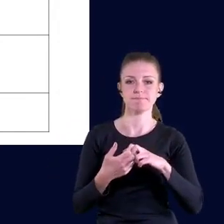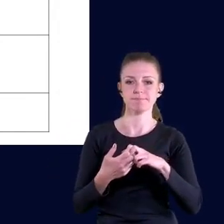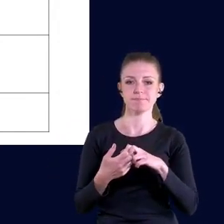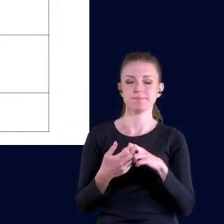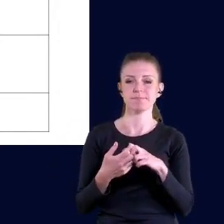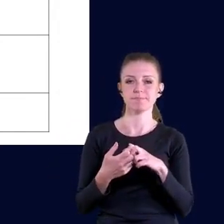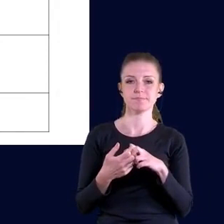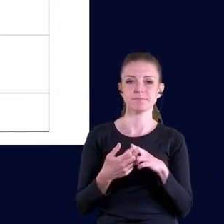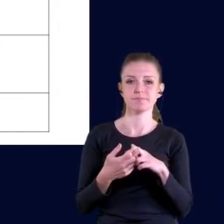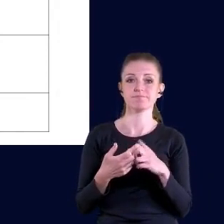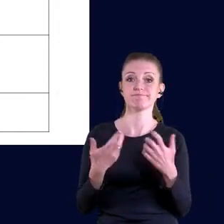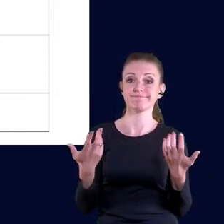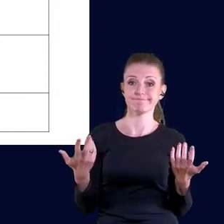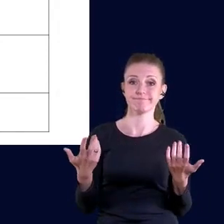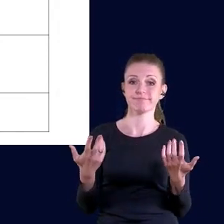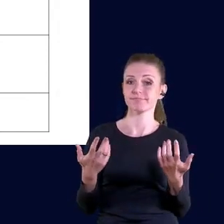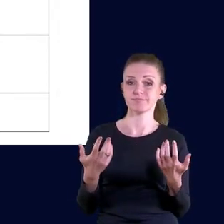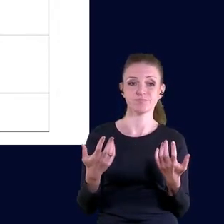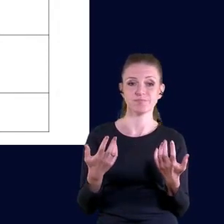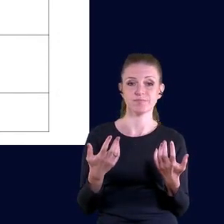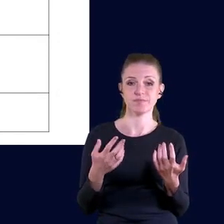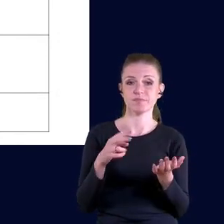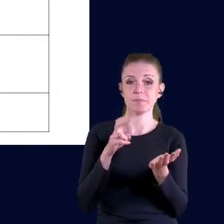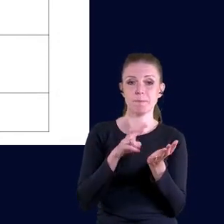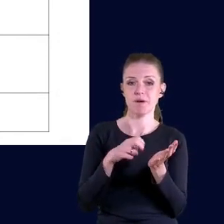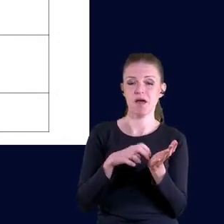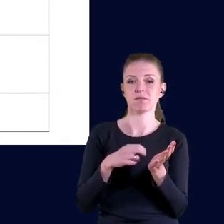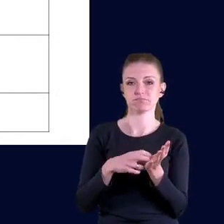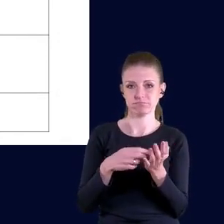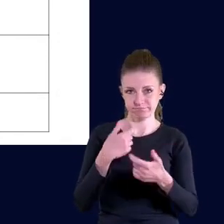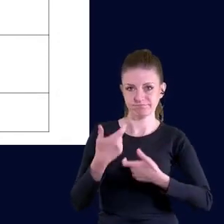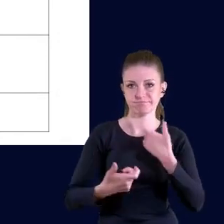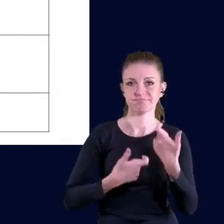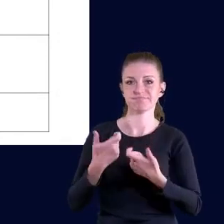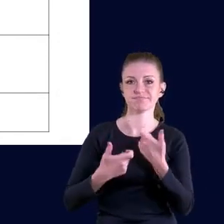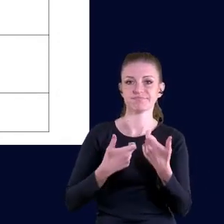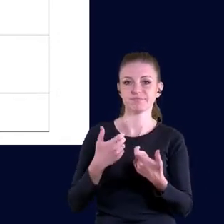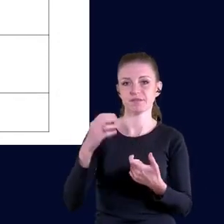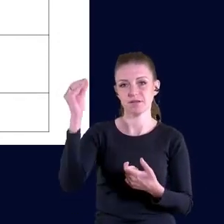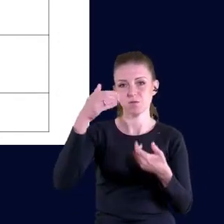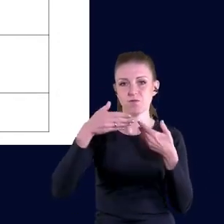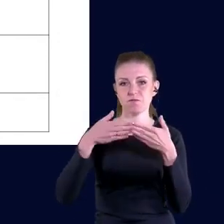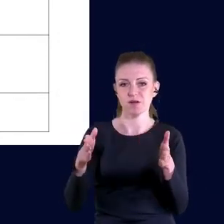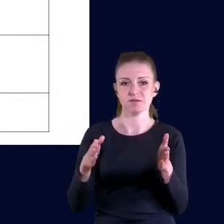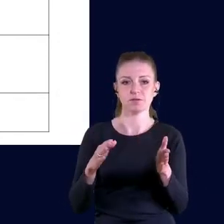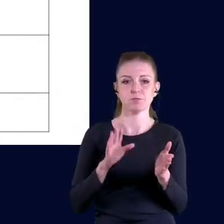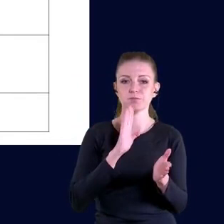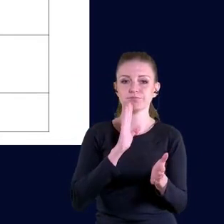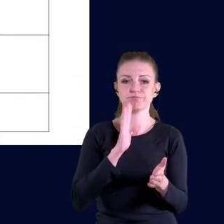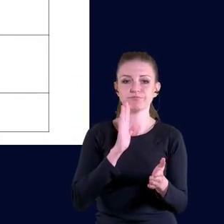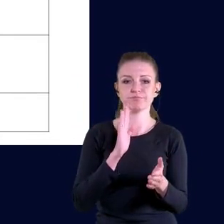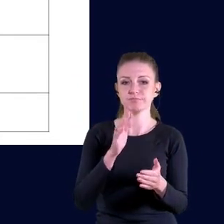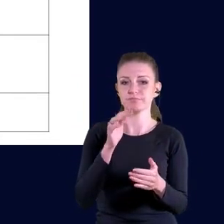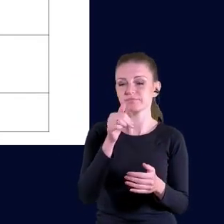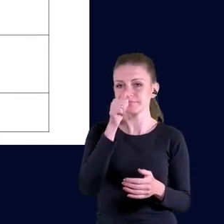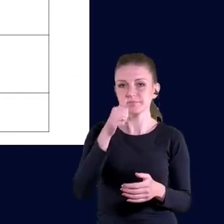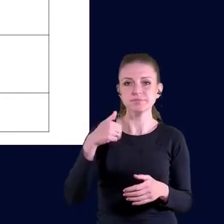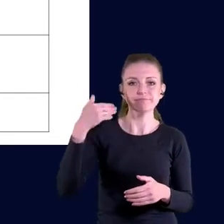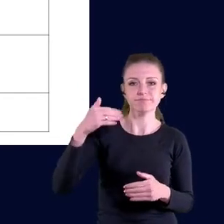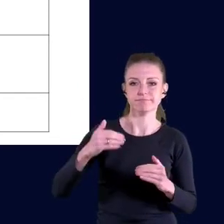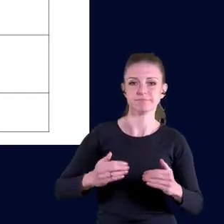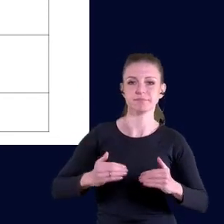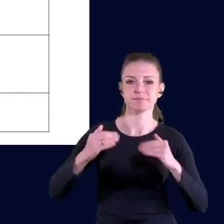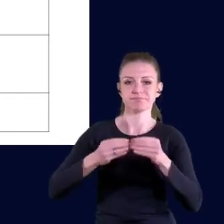uprawiania otwartej nauki na ocenę kariery naukowca na rozwój kariery to jest główna bariera rozwoju